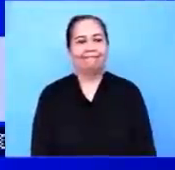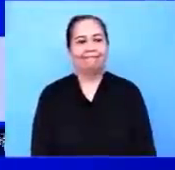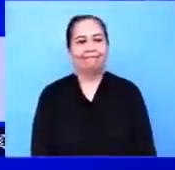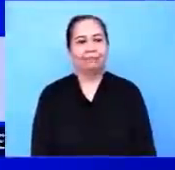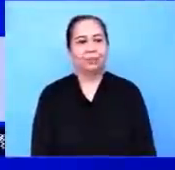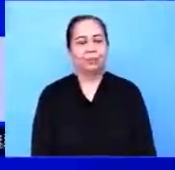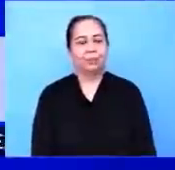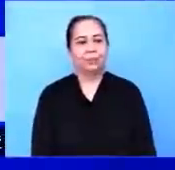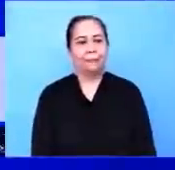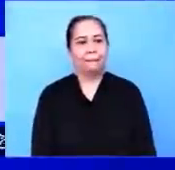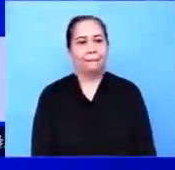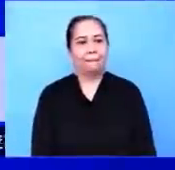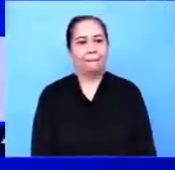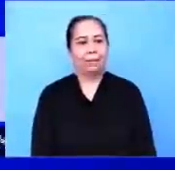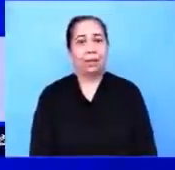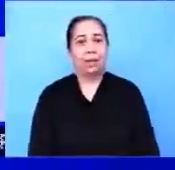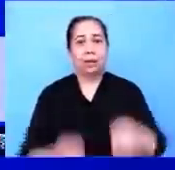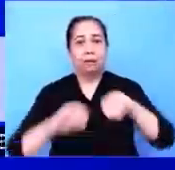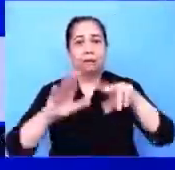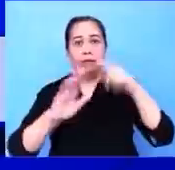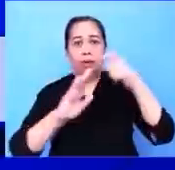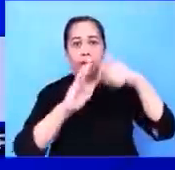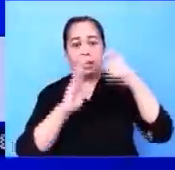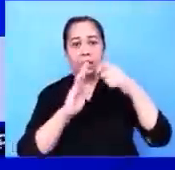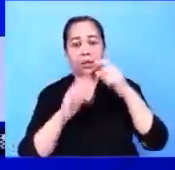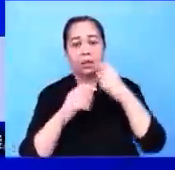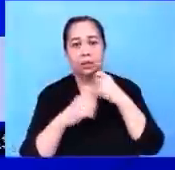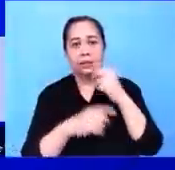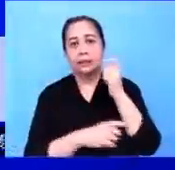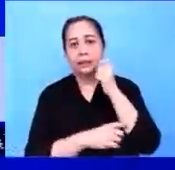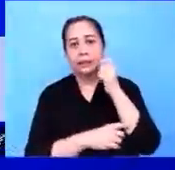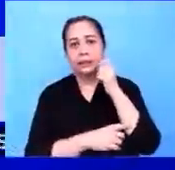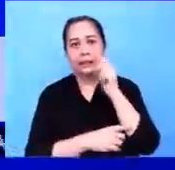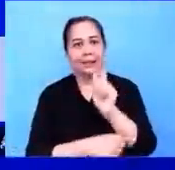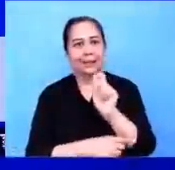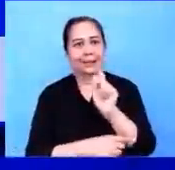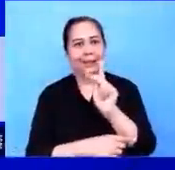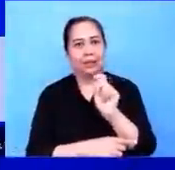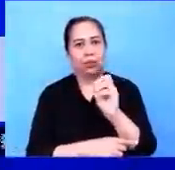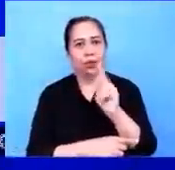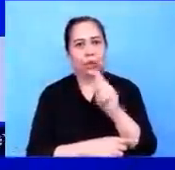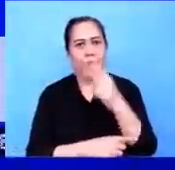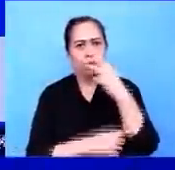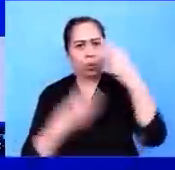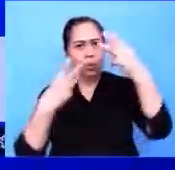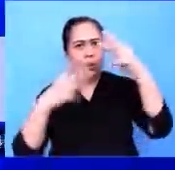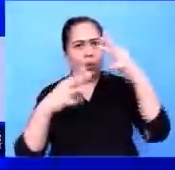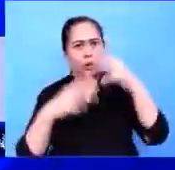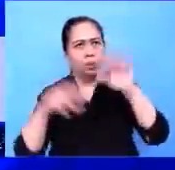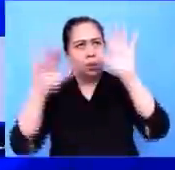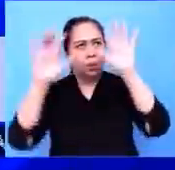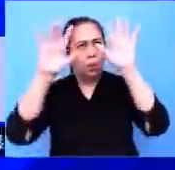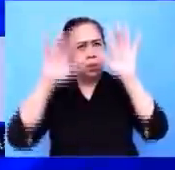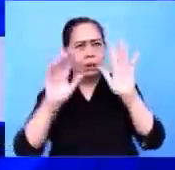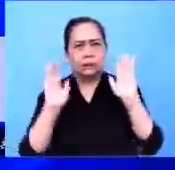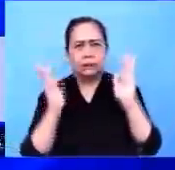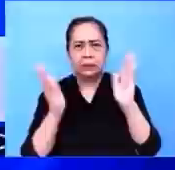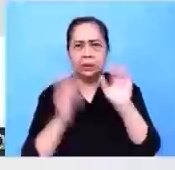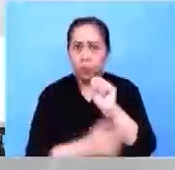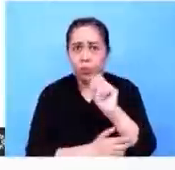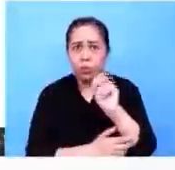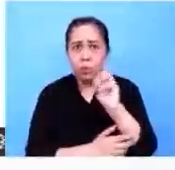Sa viral video na ito ni Trixie Meraki sa TikTok, makikita sa bintana ang pagbagsak ng umano'y snow sa